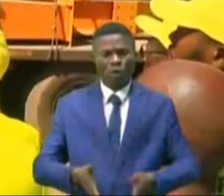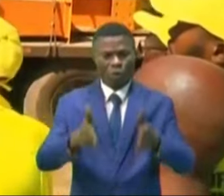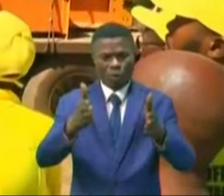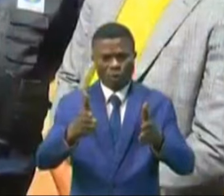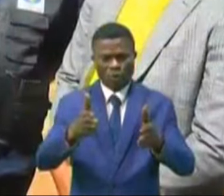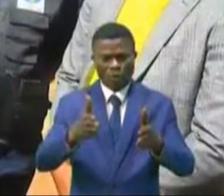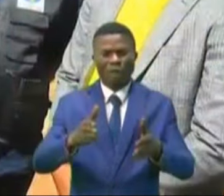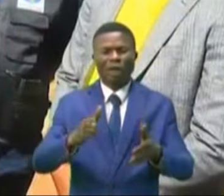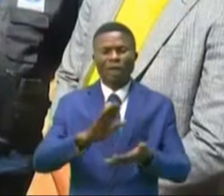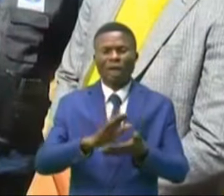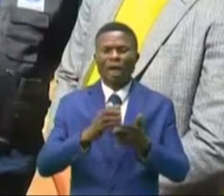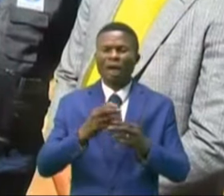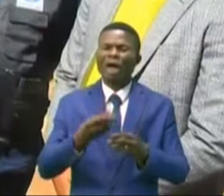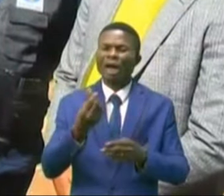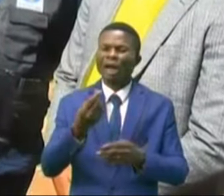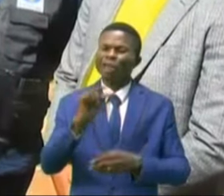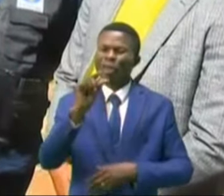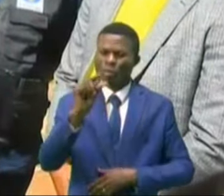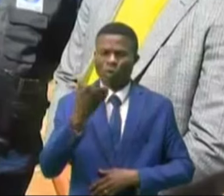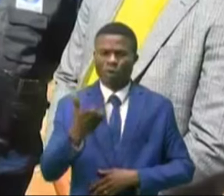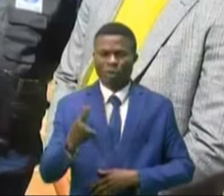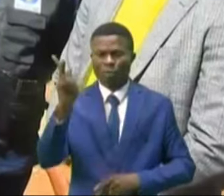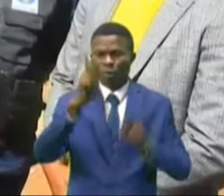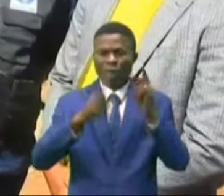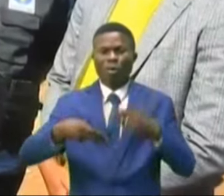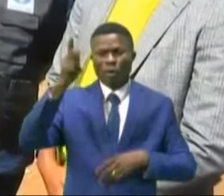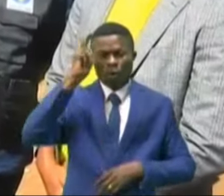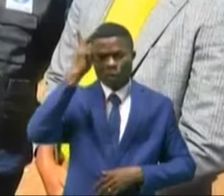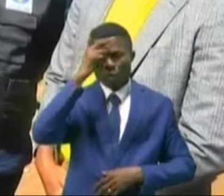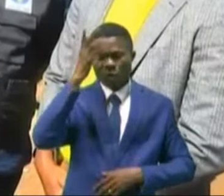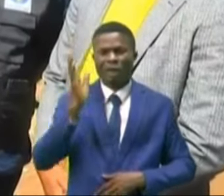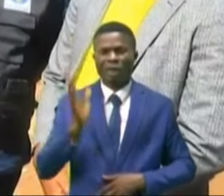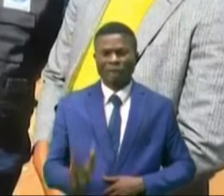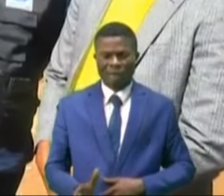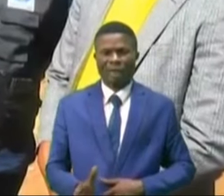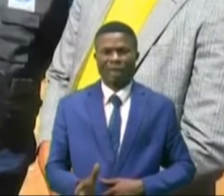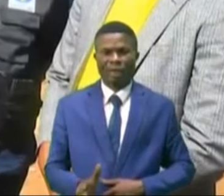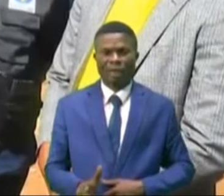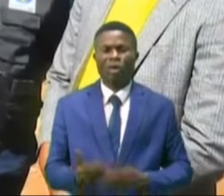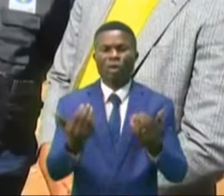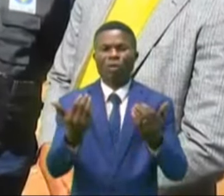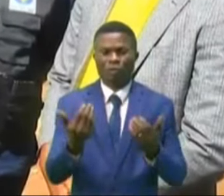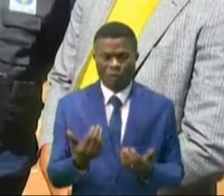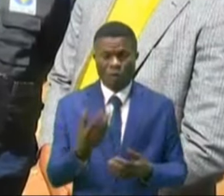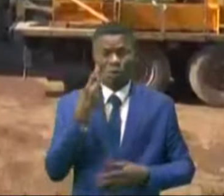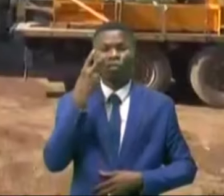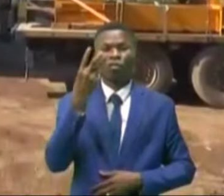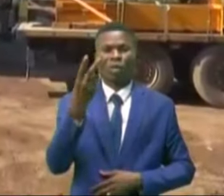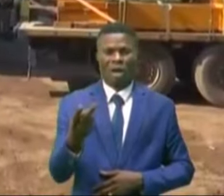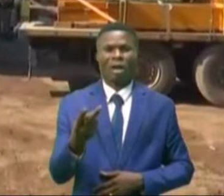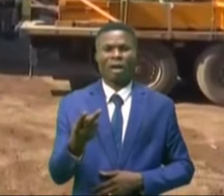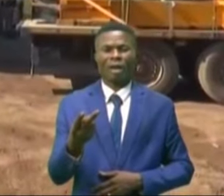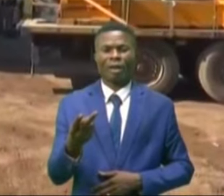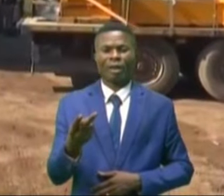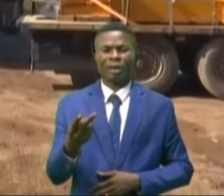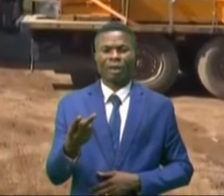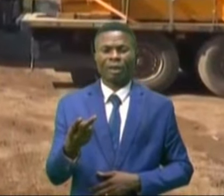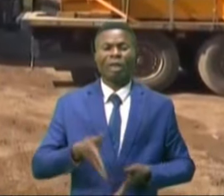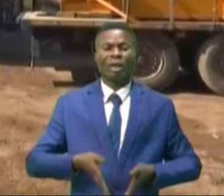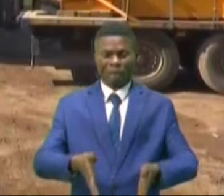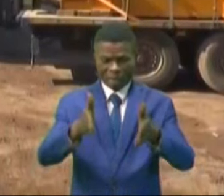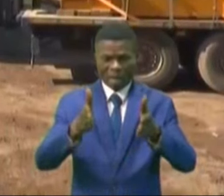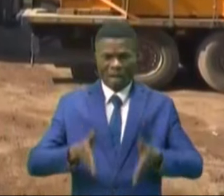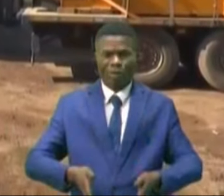coûts réduits. La population haut-katangaise voudrait voir les routes qui